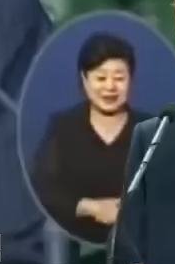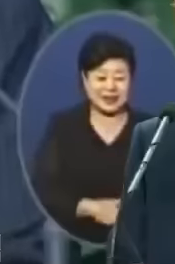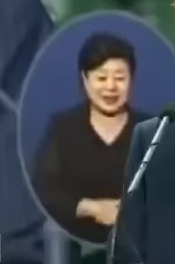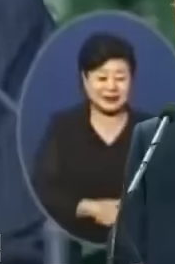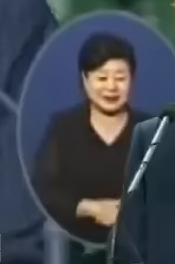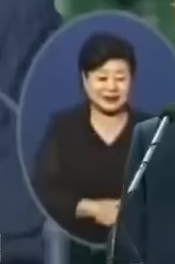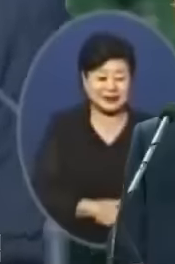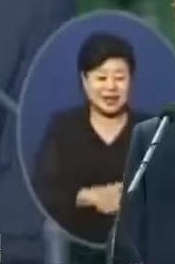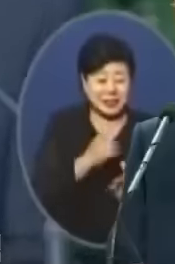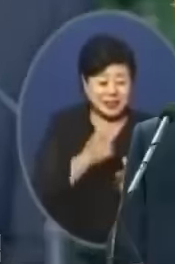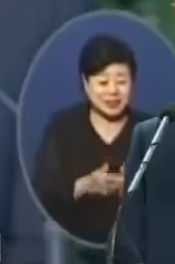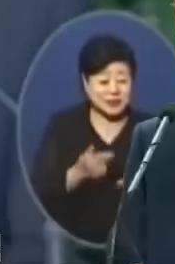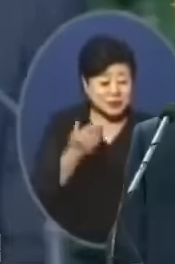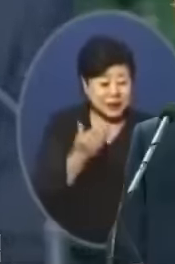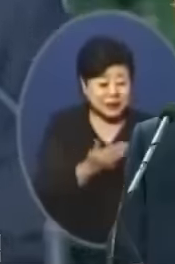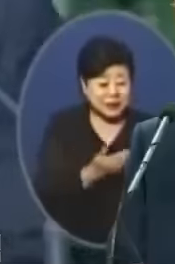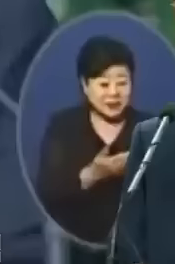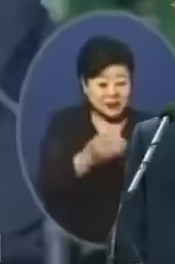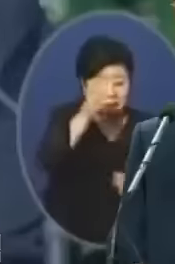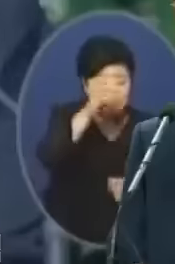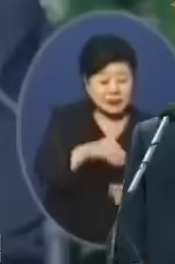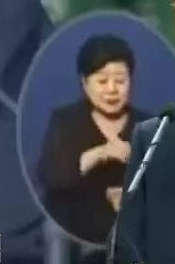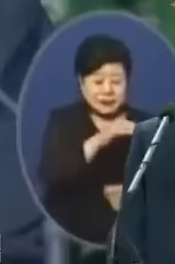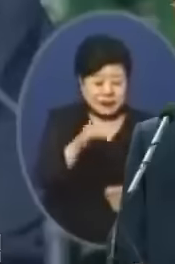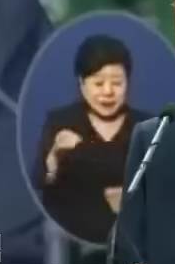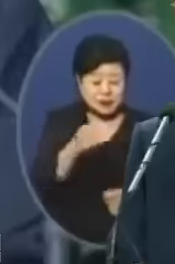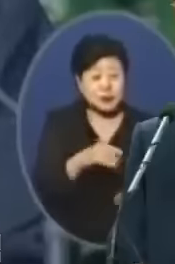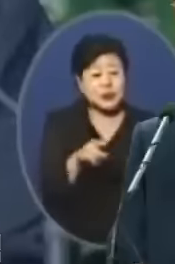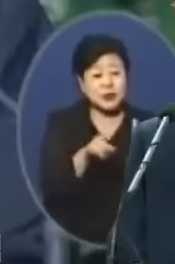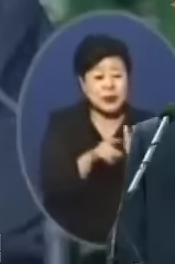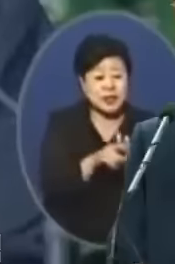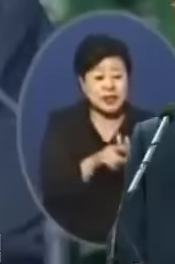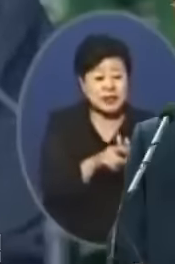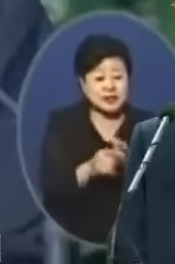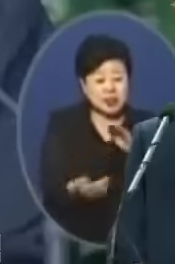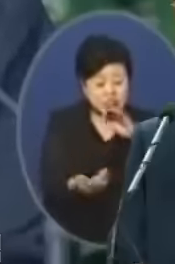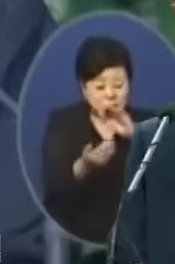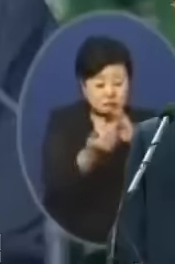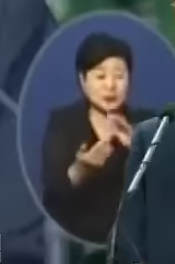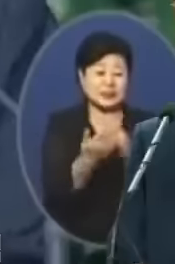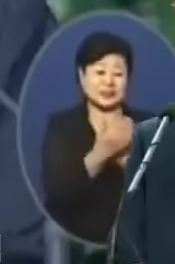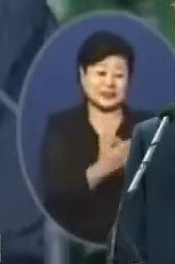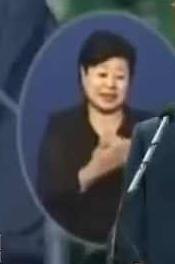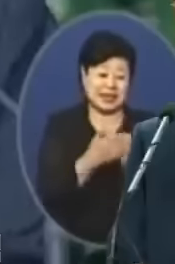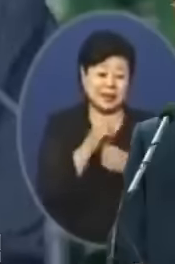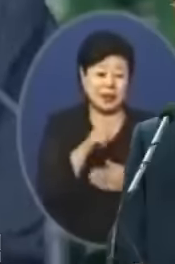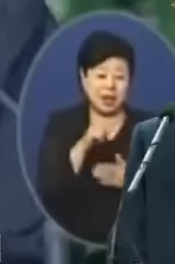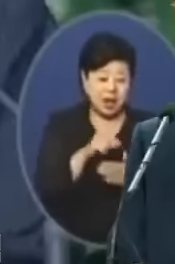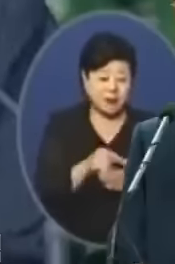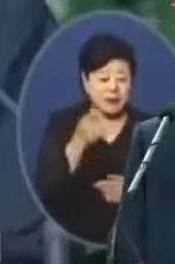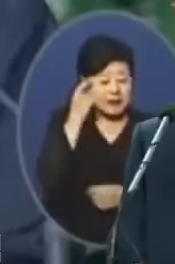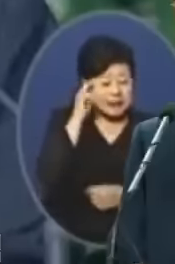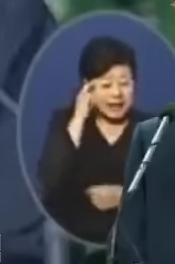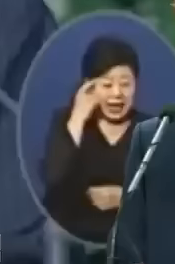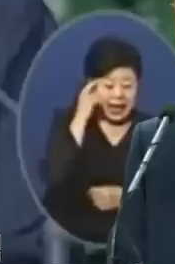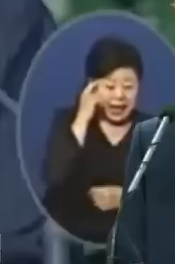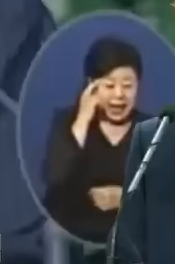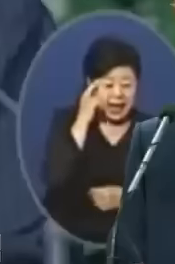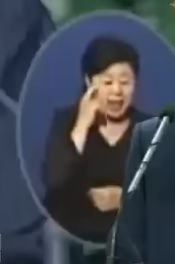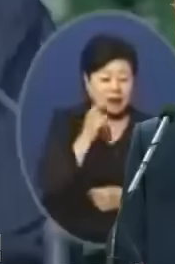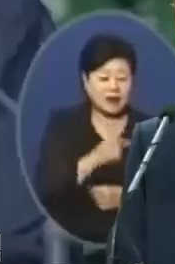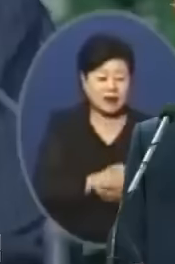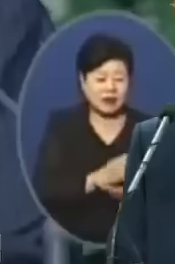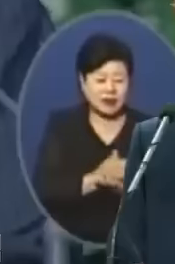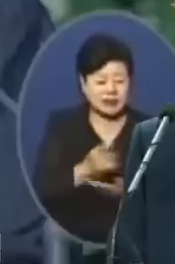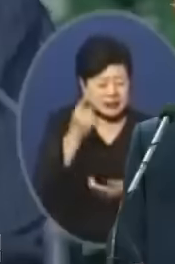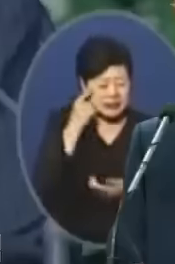것입니다. 예수님께서 십자가에서 우리를 위해서 이루게 해주신 은혜를 마음속에 늘 생각하고 오만 가지